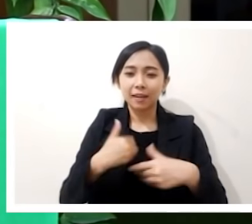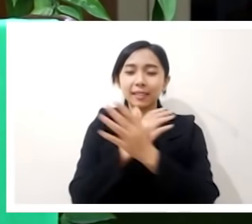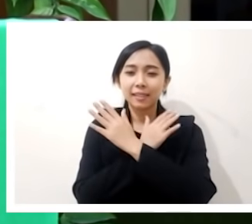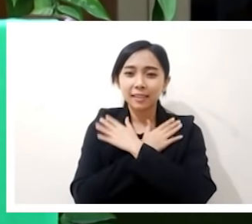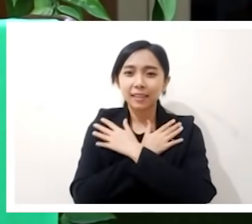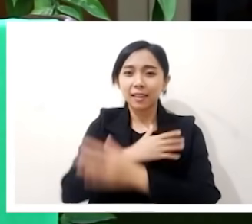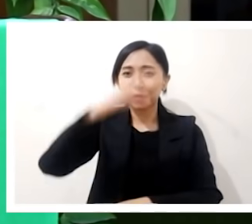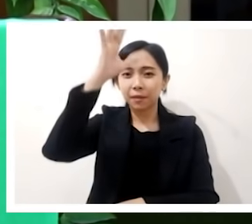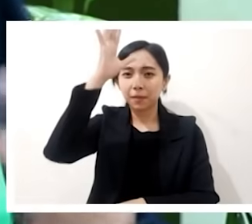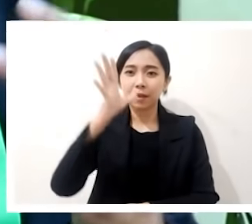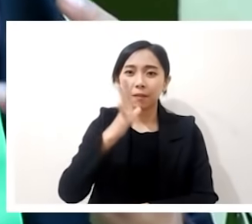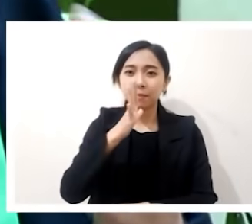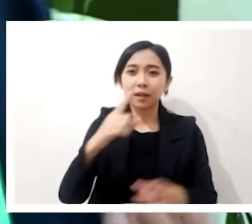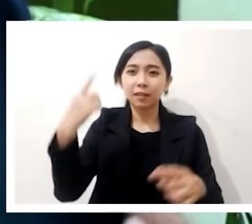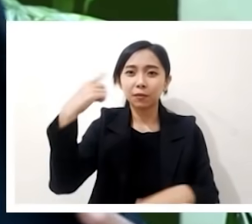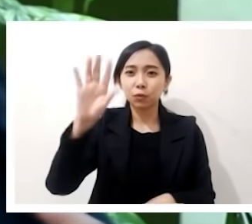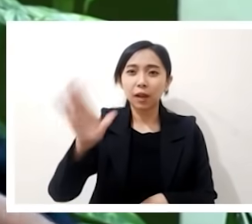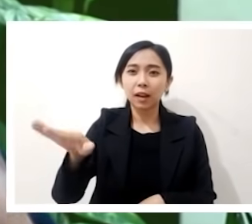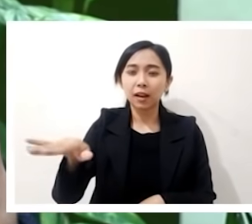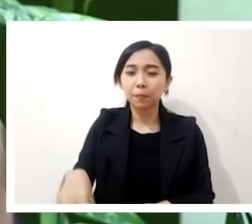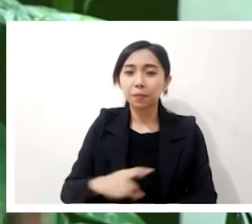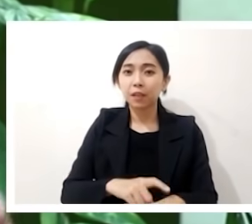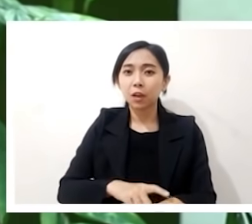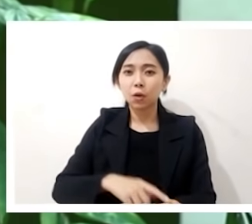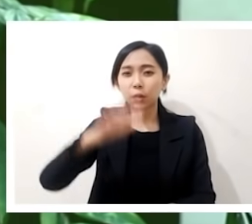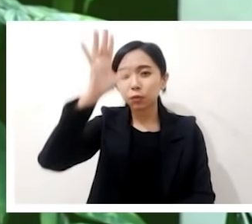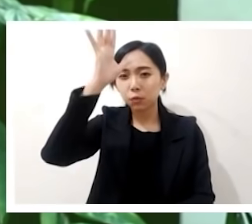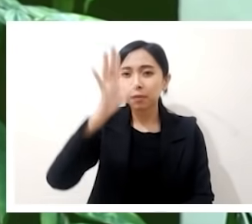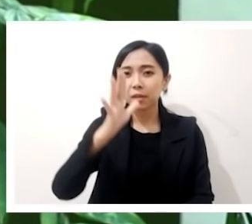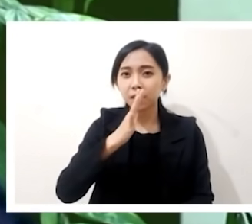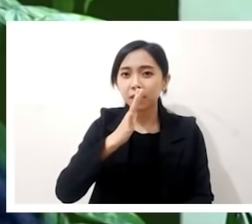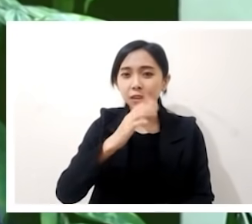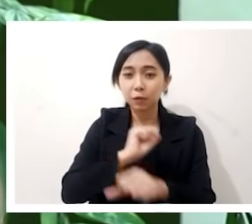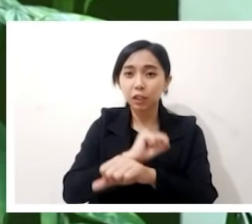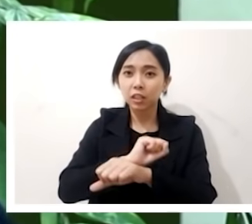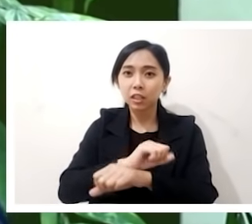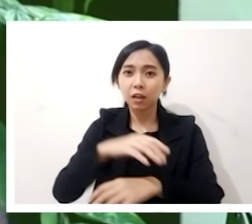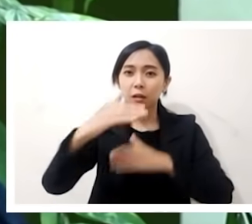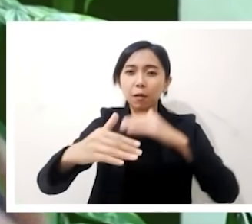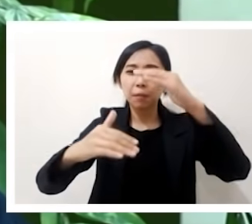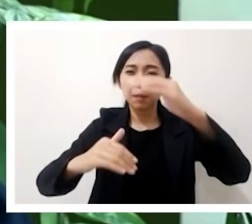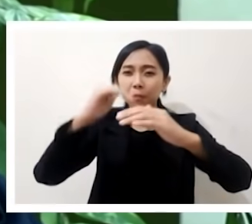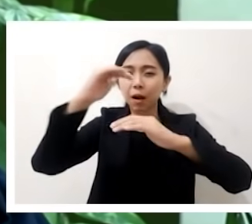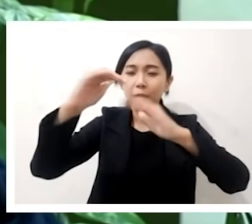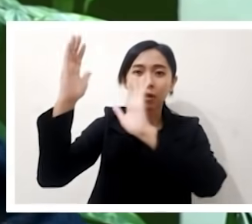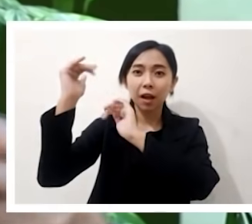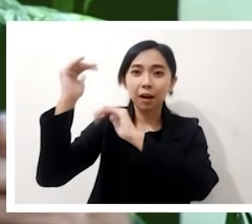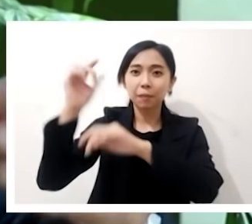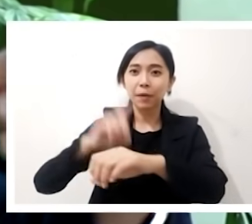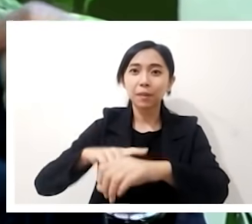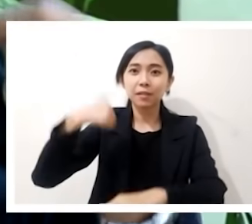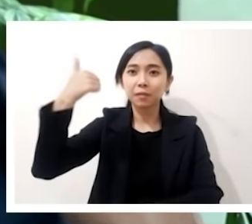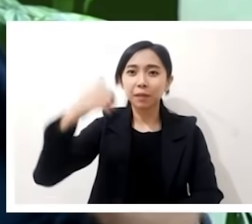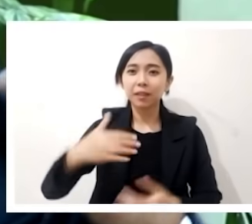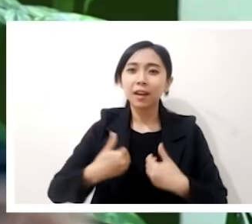anak-anaknya. Saat suami istri bekerja banting tulang untuk kehidupan bersama, membangun harapan masa depan keluarga,